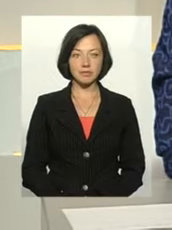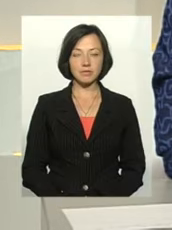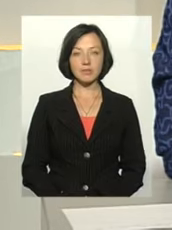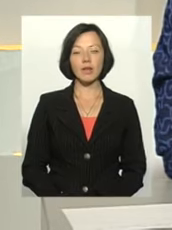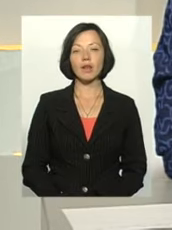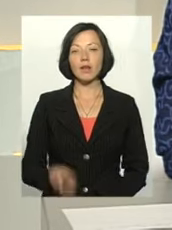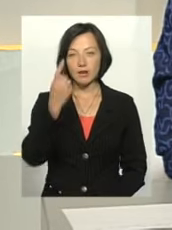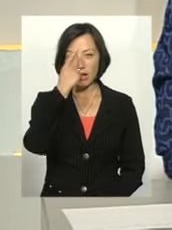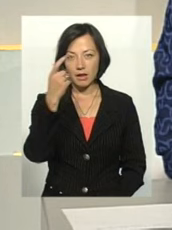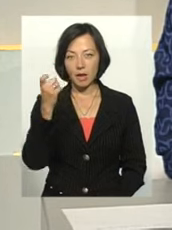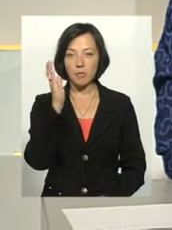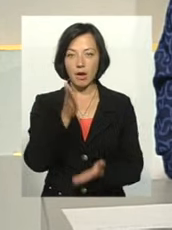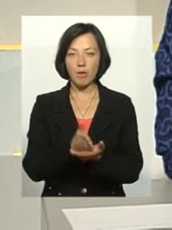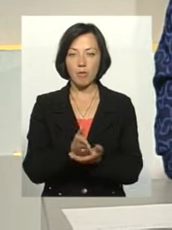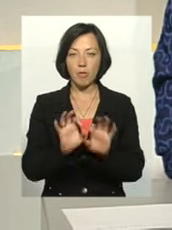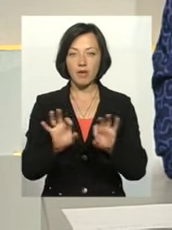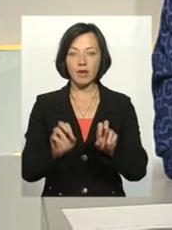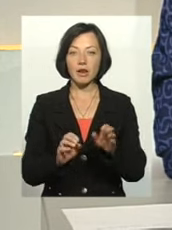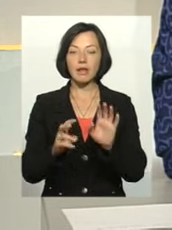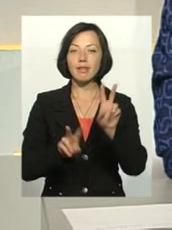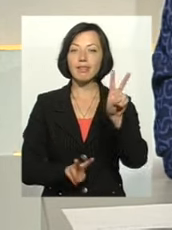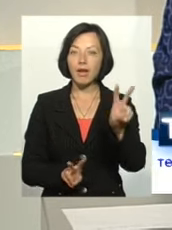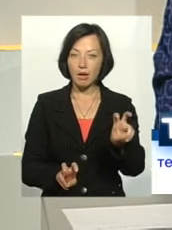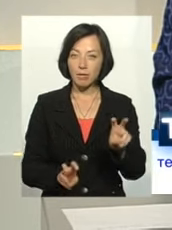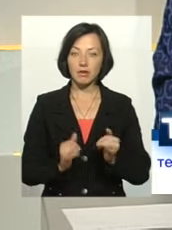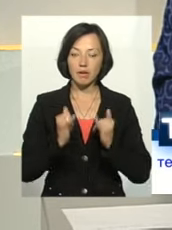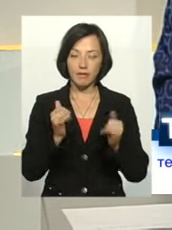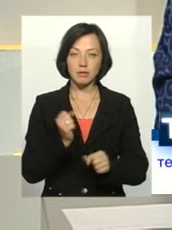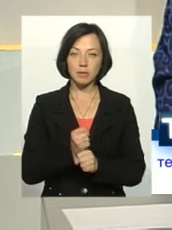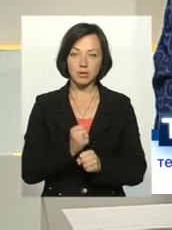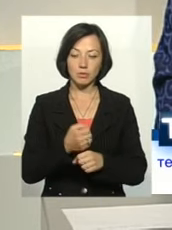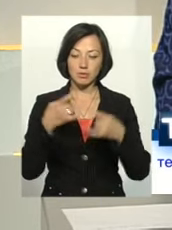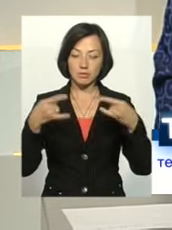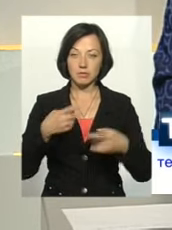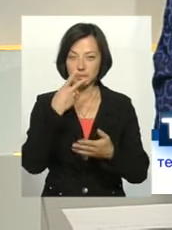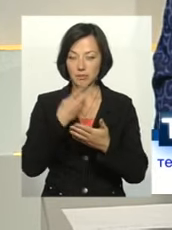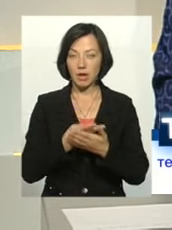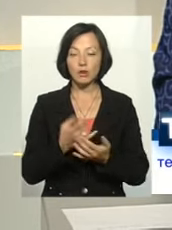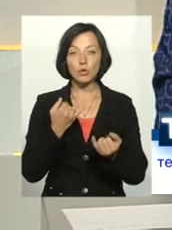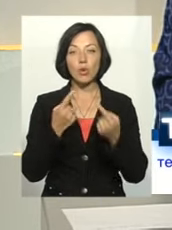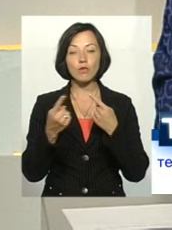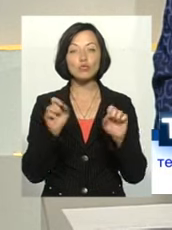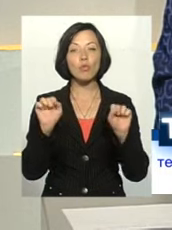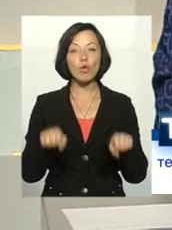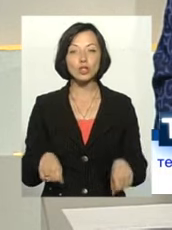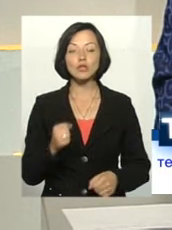нагадаю, в прямому ефірі тема «Працюємо для вас» 619060. І сьогодні говоримо, що можемо зробити,